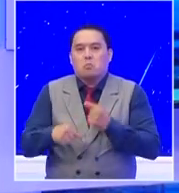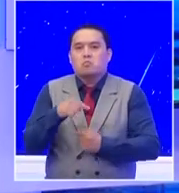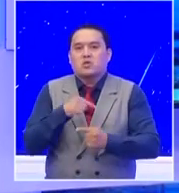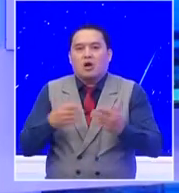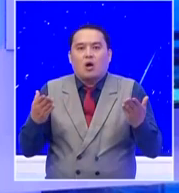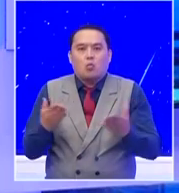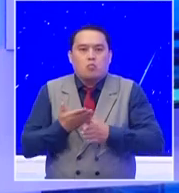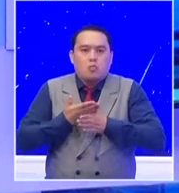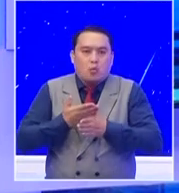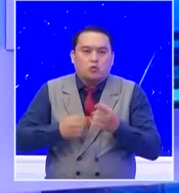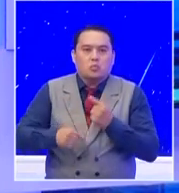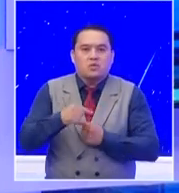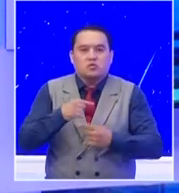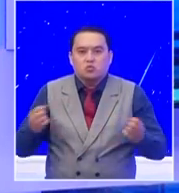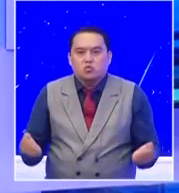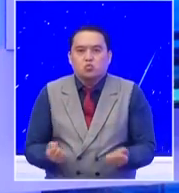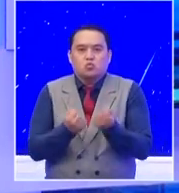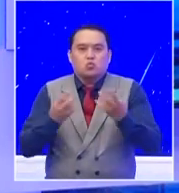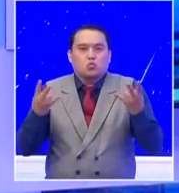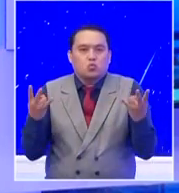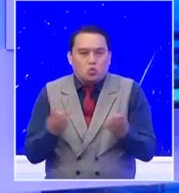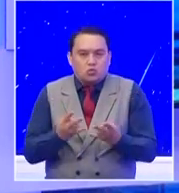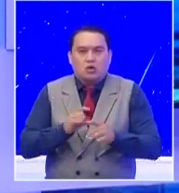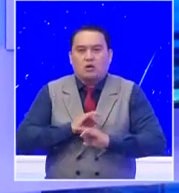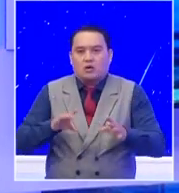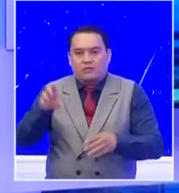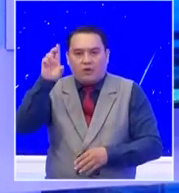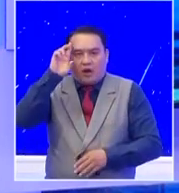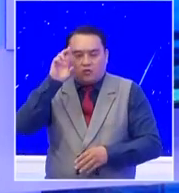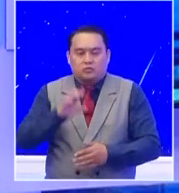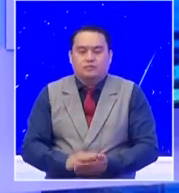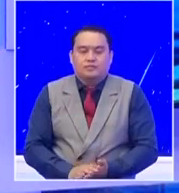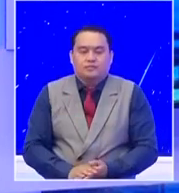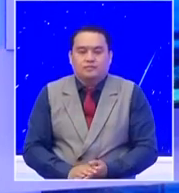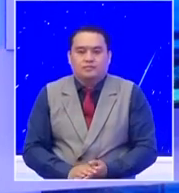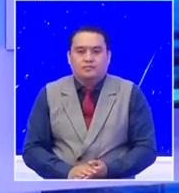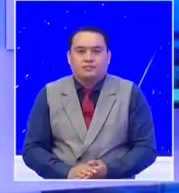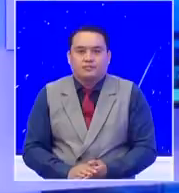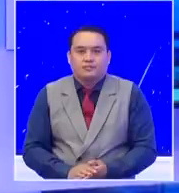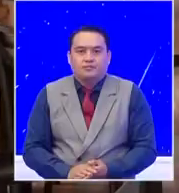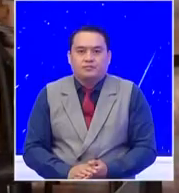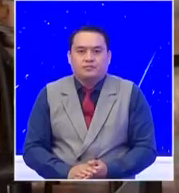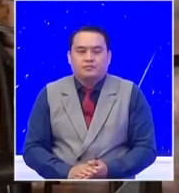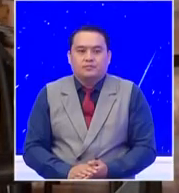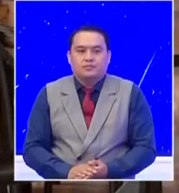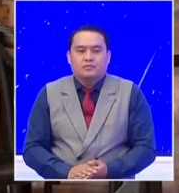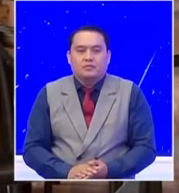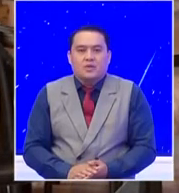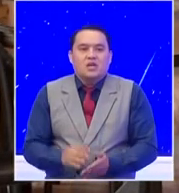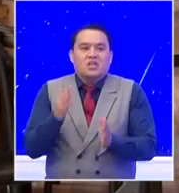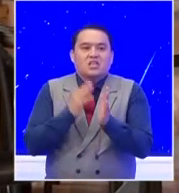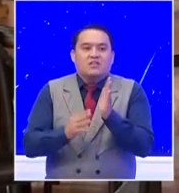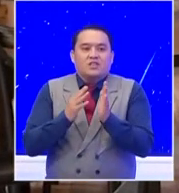бизнес и какую помощь предпринимателям на данном этапе оказывает государство, смотрите далее. Свыше